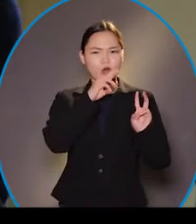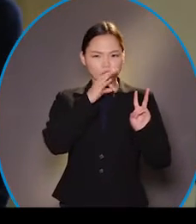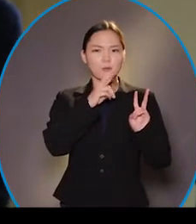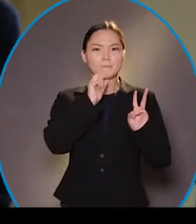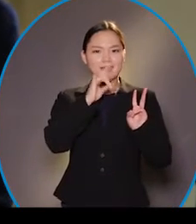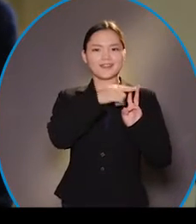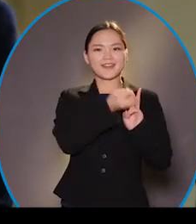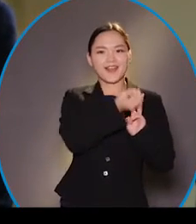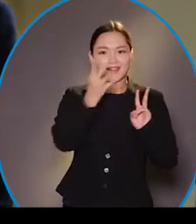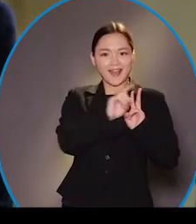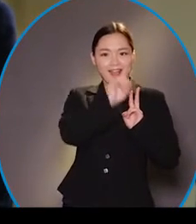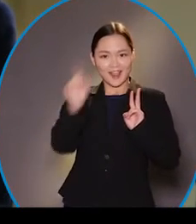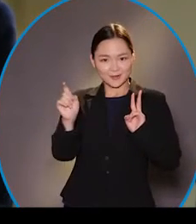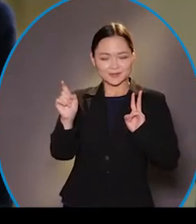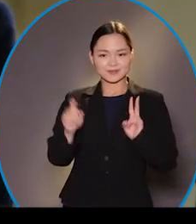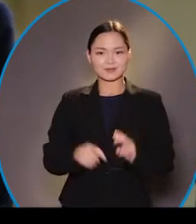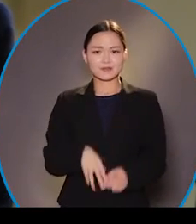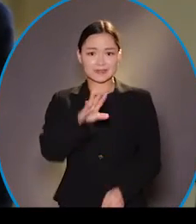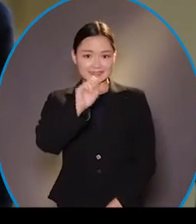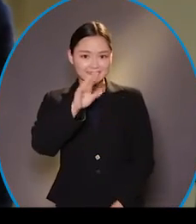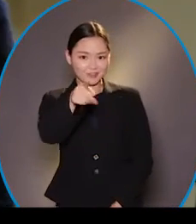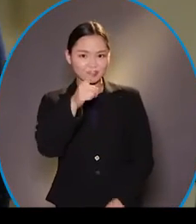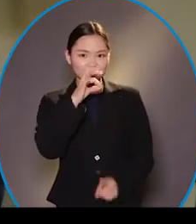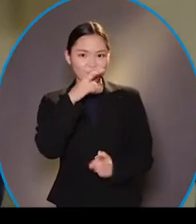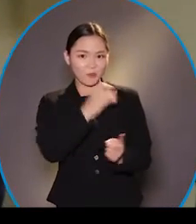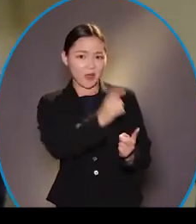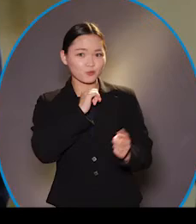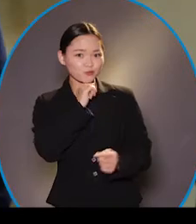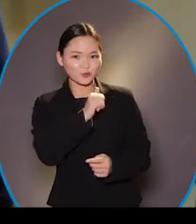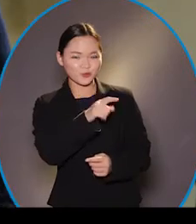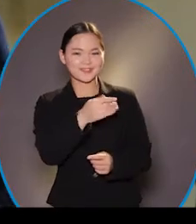Автомобиль. Чи түрүү залбаа гэж хариулсан.